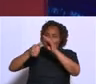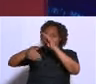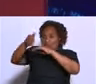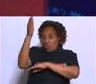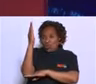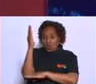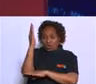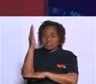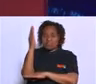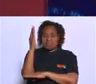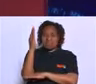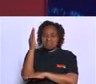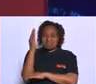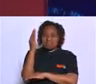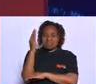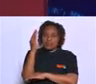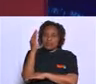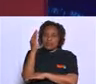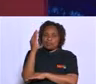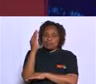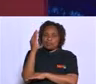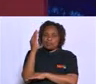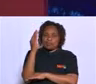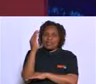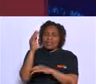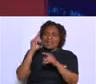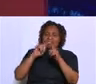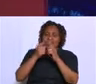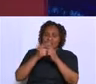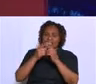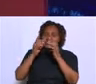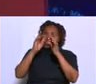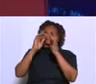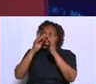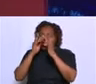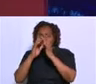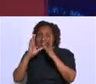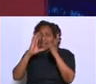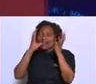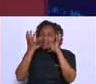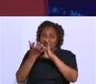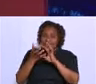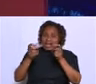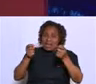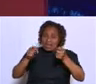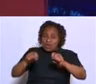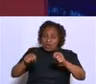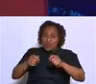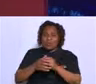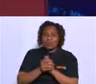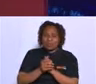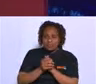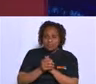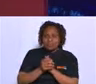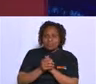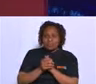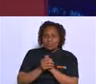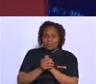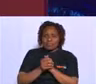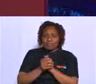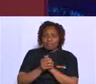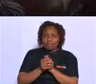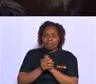ajili ya maelfu waliosikia wito wa Kristo Yesu. On internet, satellite radio. Kwa njia ya television, satellite na